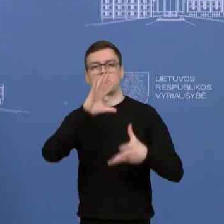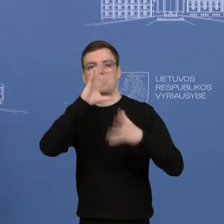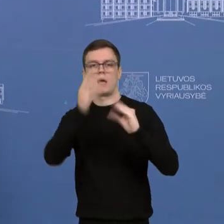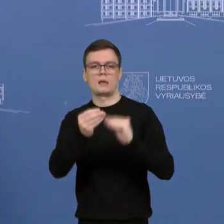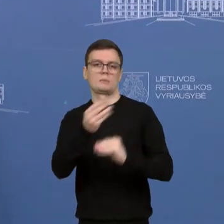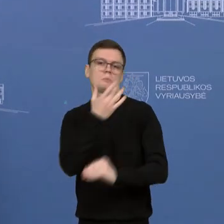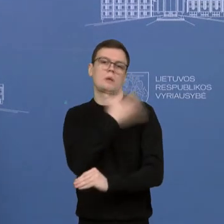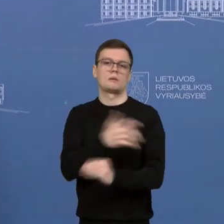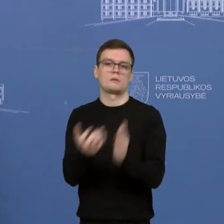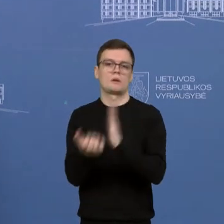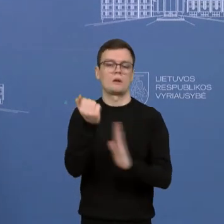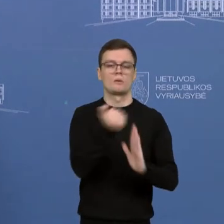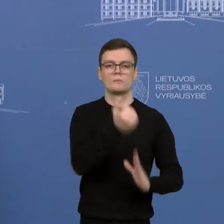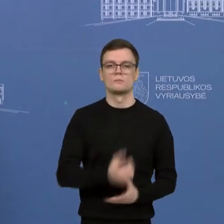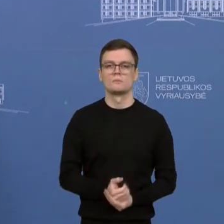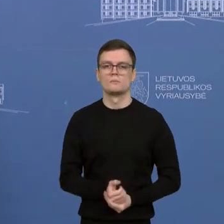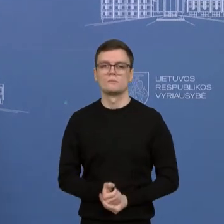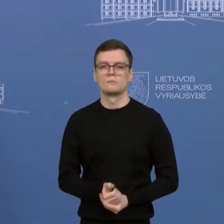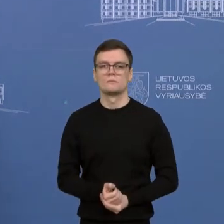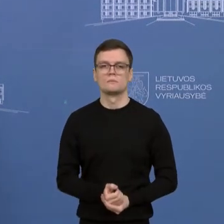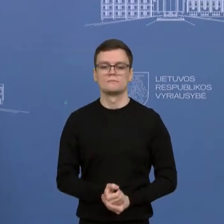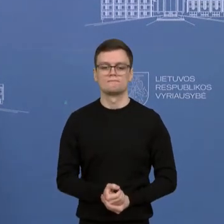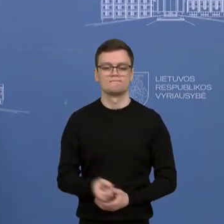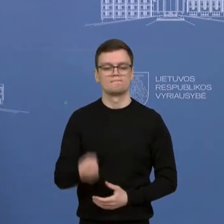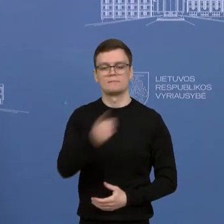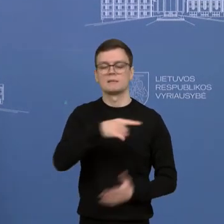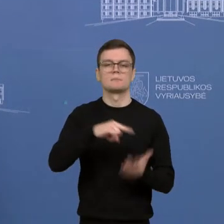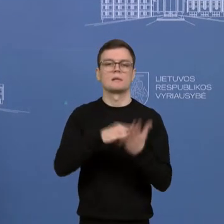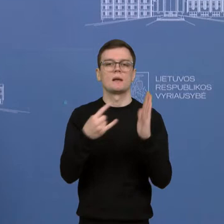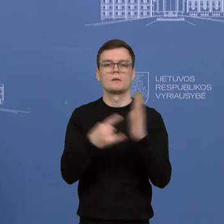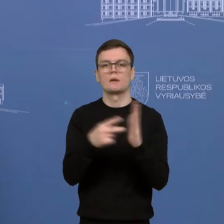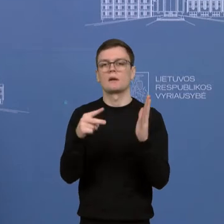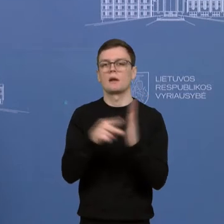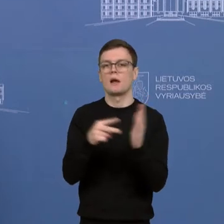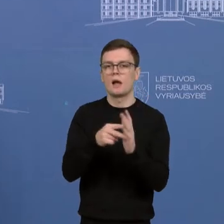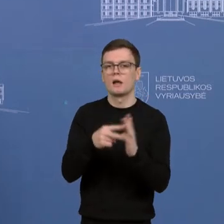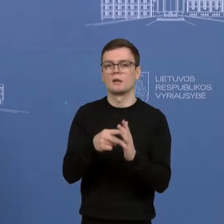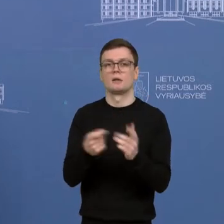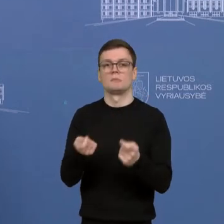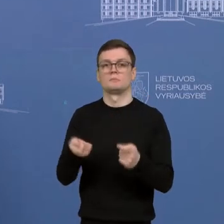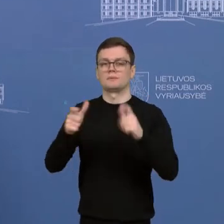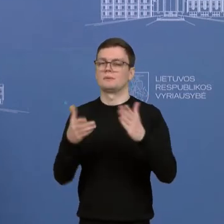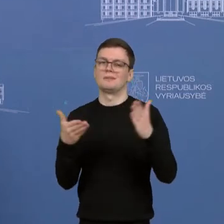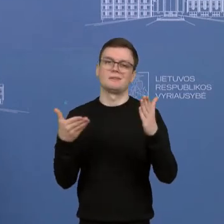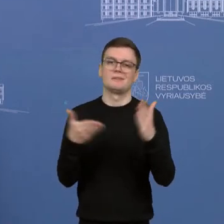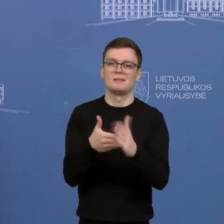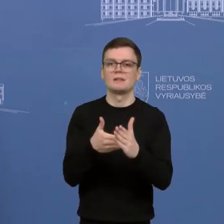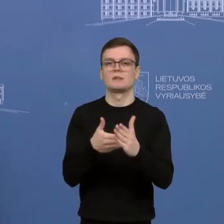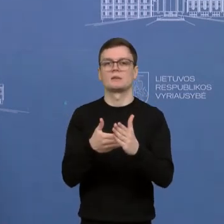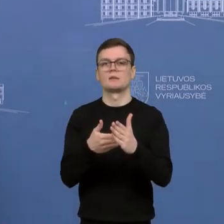paslaugą. Taigi, mes esame numatę, kad kainos augimas neturėtų būti didesnis negu